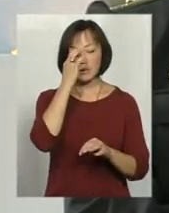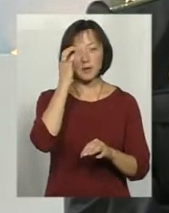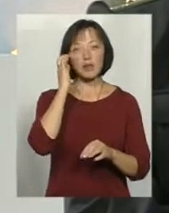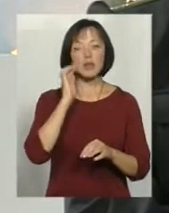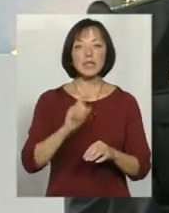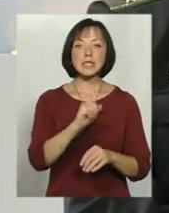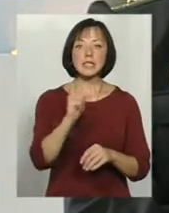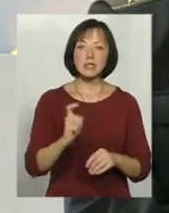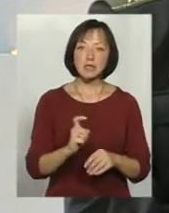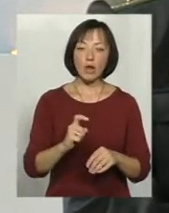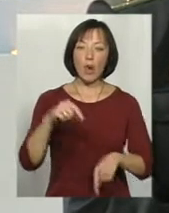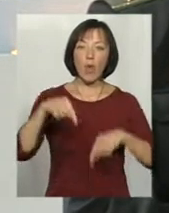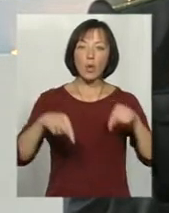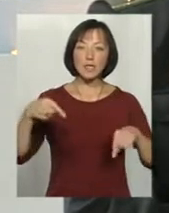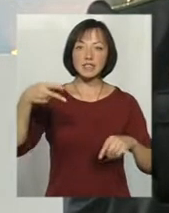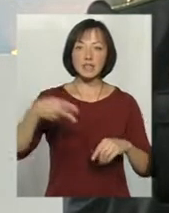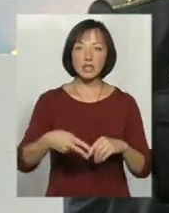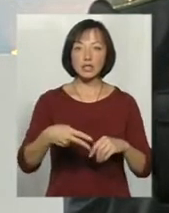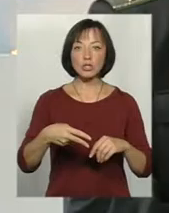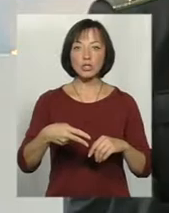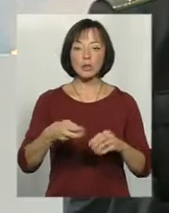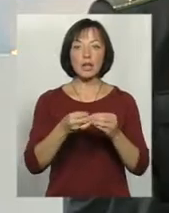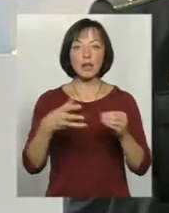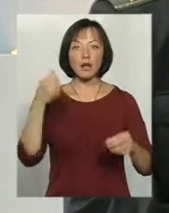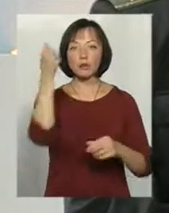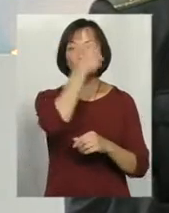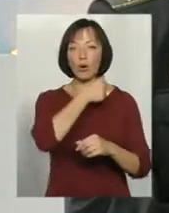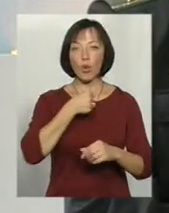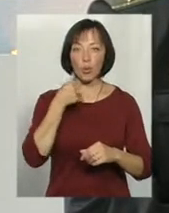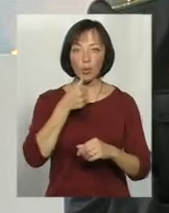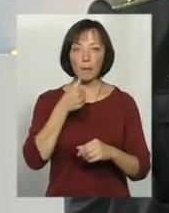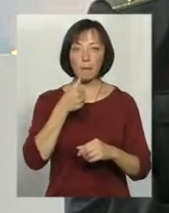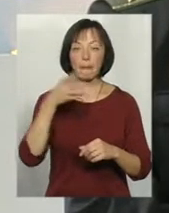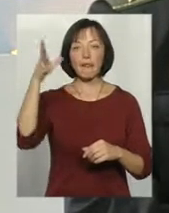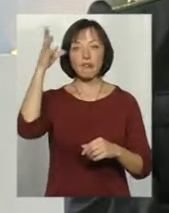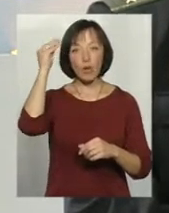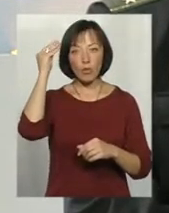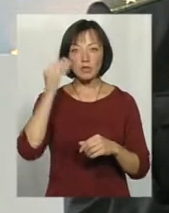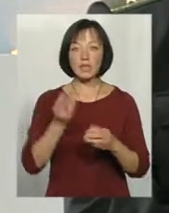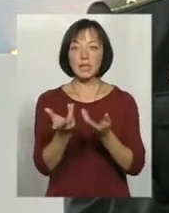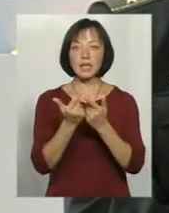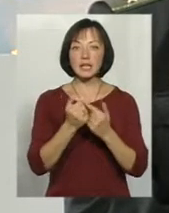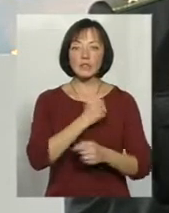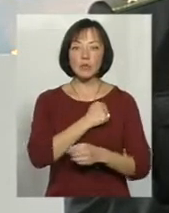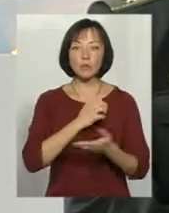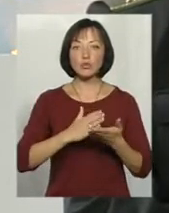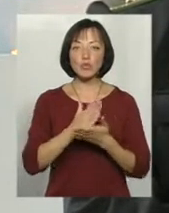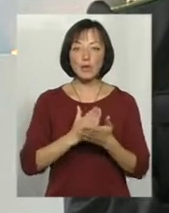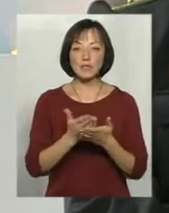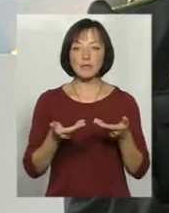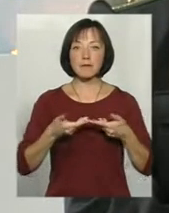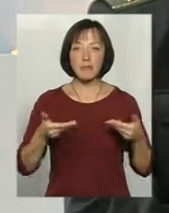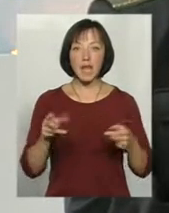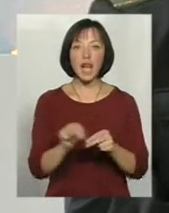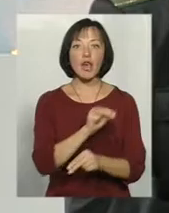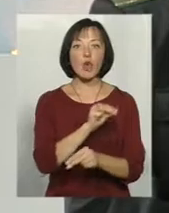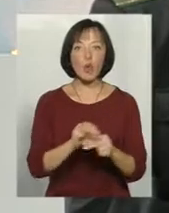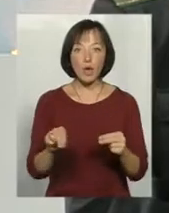з осені 2015 року, враховуючи ту кількість військовослужбовців, які ми